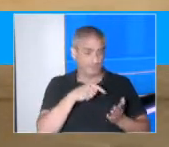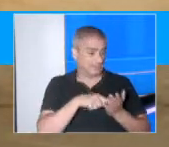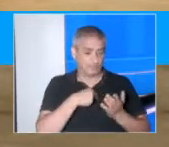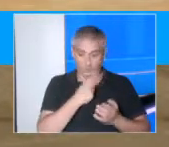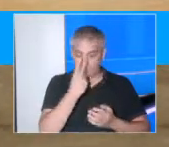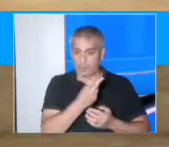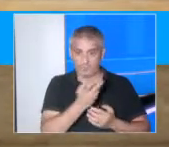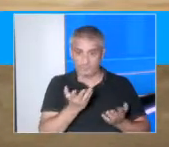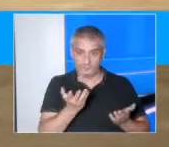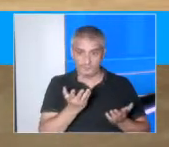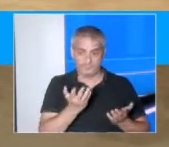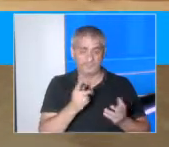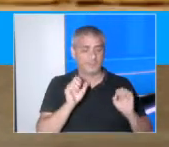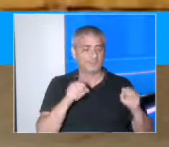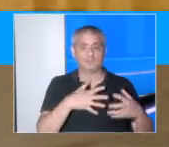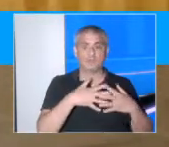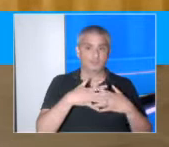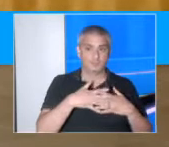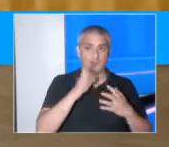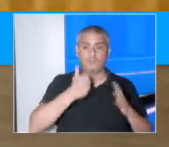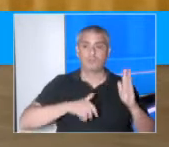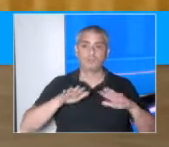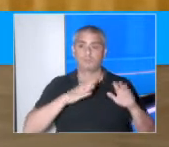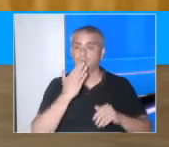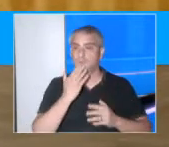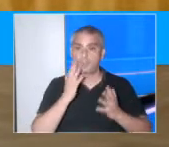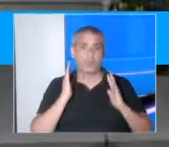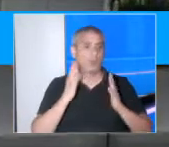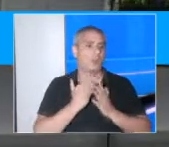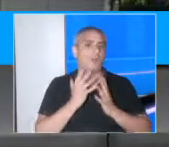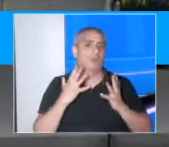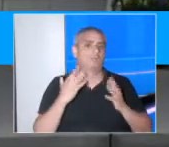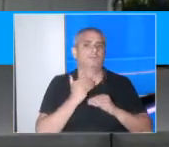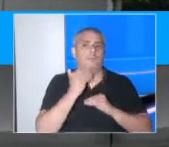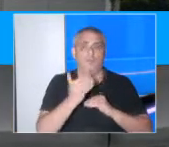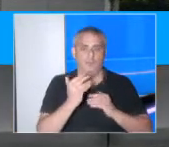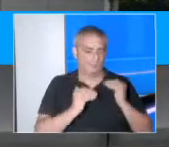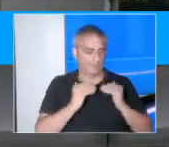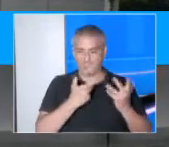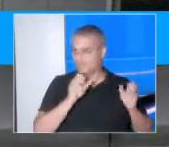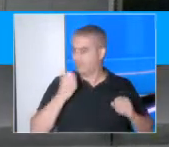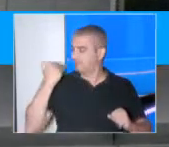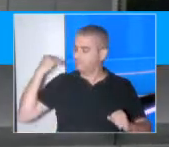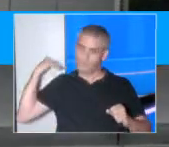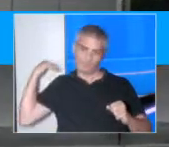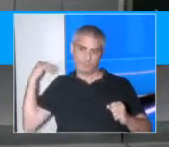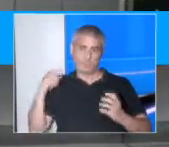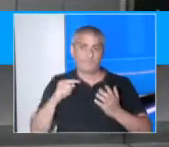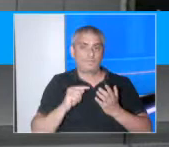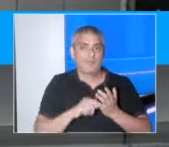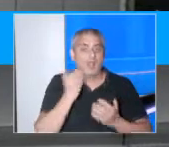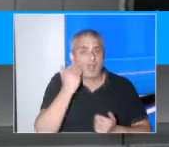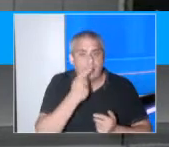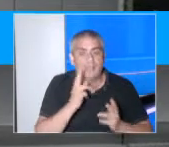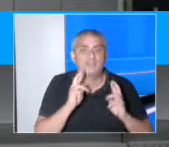רואים פגישה בין נשיא ארצות הברית לבין ראש ממשלת ישראל כל כך מאוחר ביחס לנשיאים קודמים, זה משום